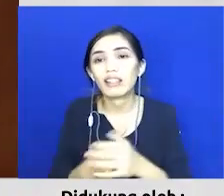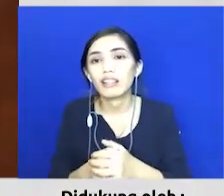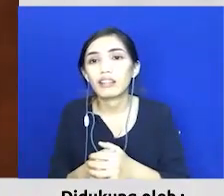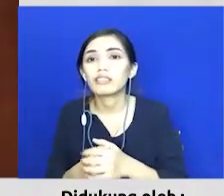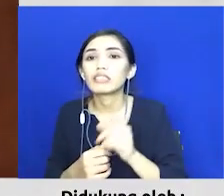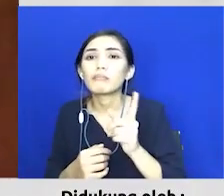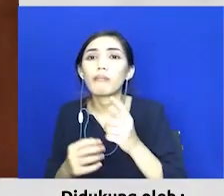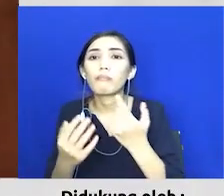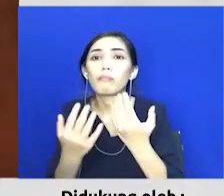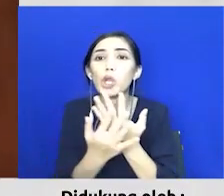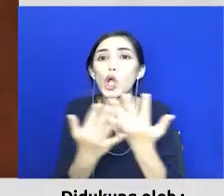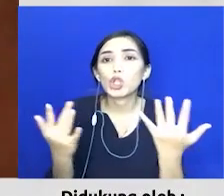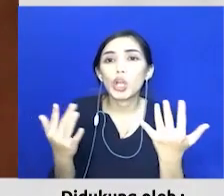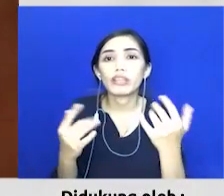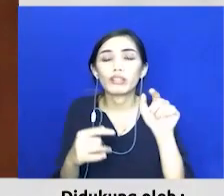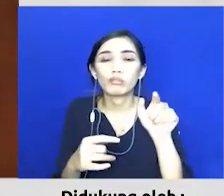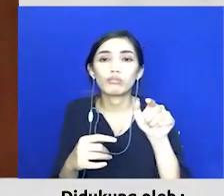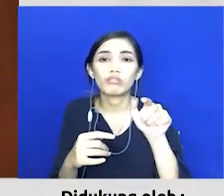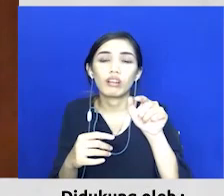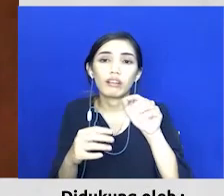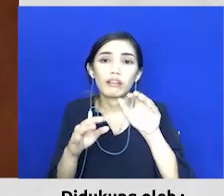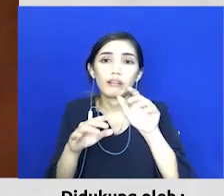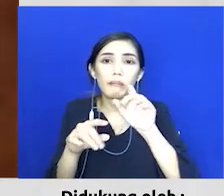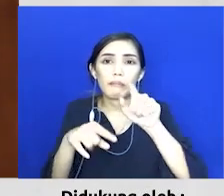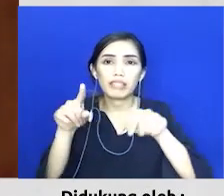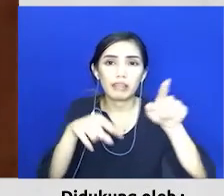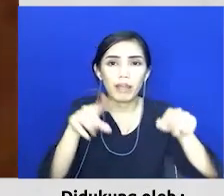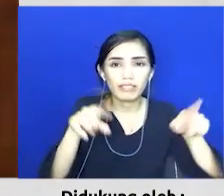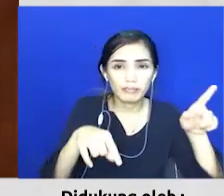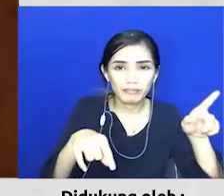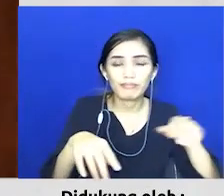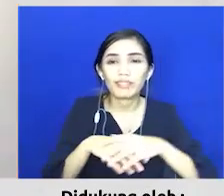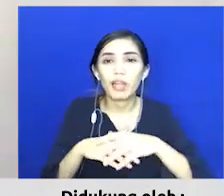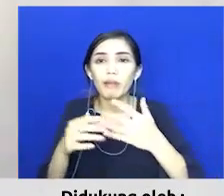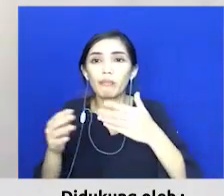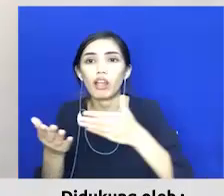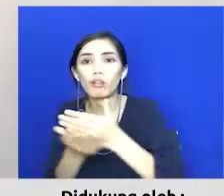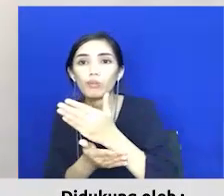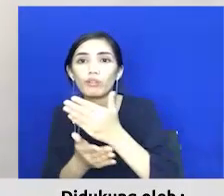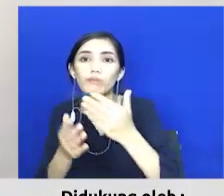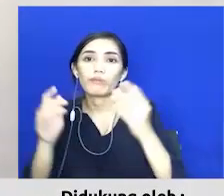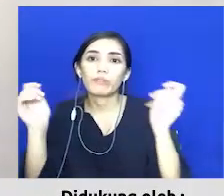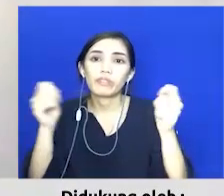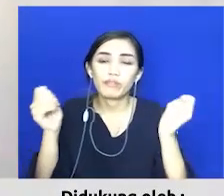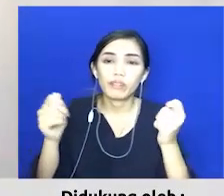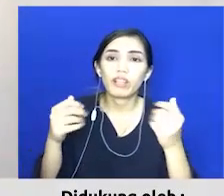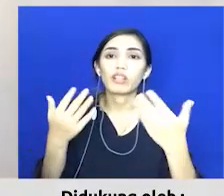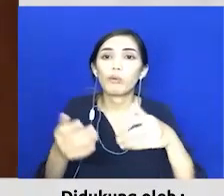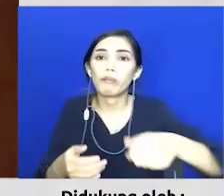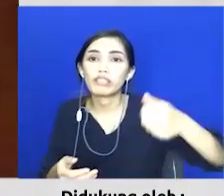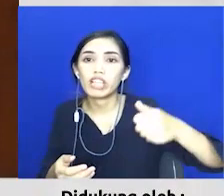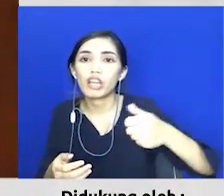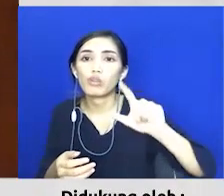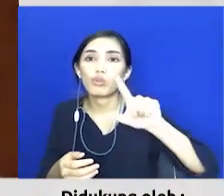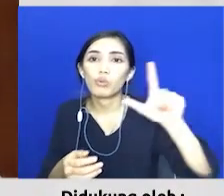atau apapun juga, kita mengatakan ini loh yang bagus, ini yang bagus. yang kita katakan tidak bagus itu mungkin penontonnya jauh lebih